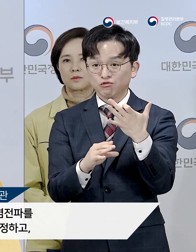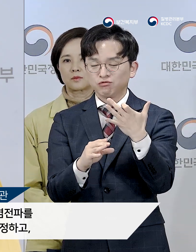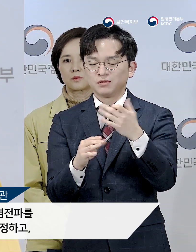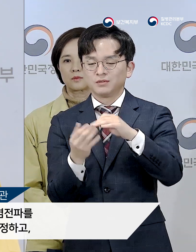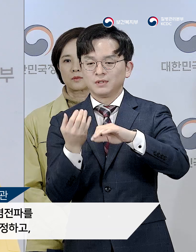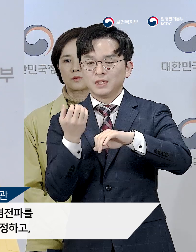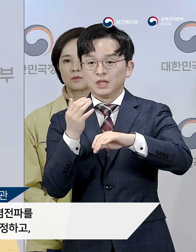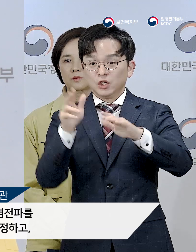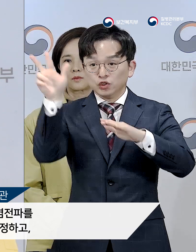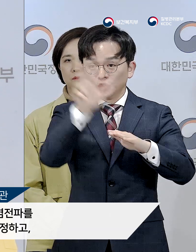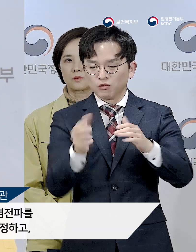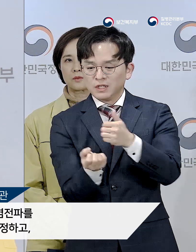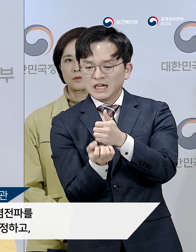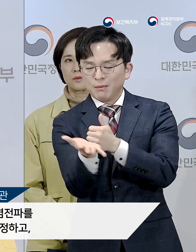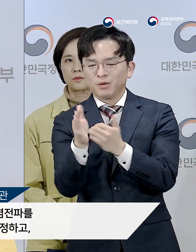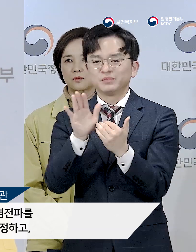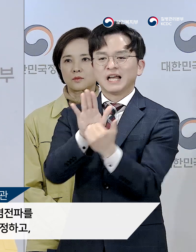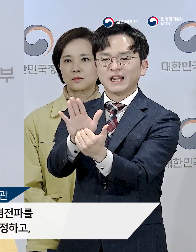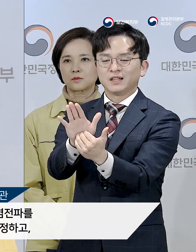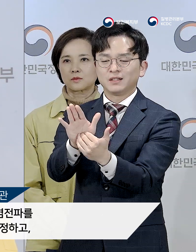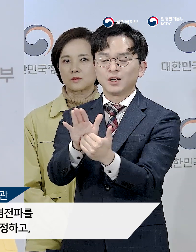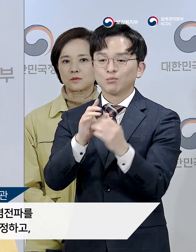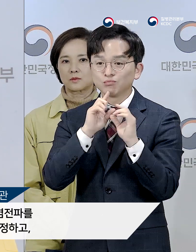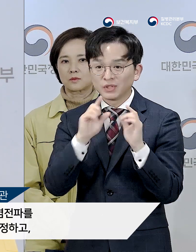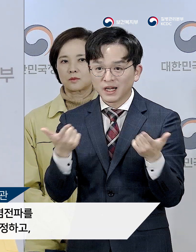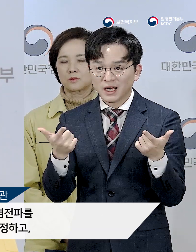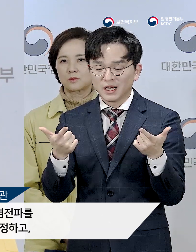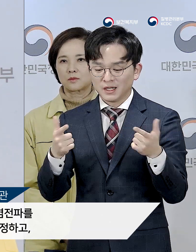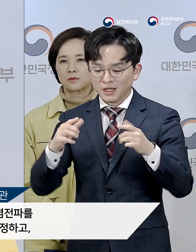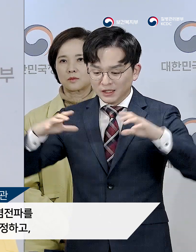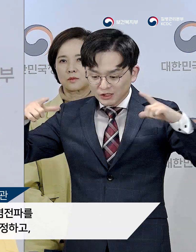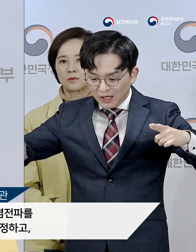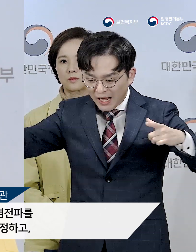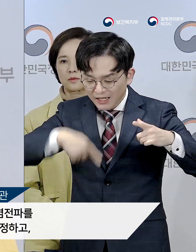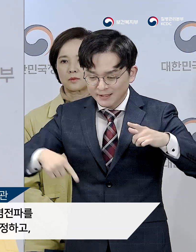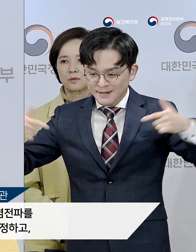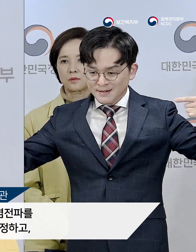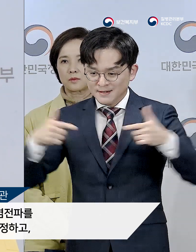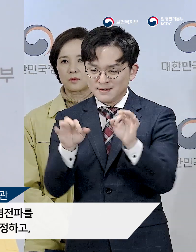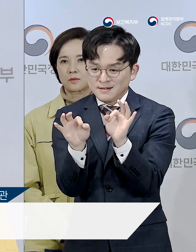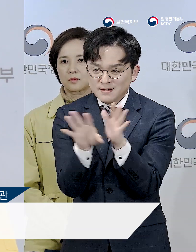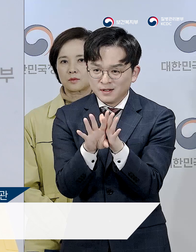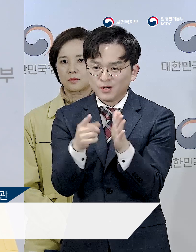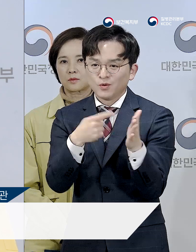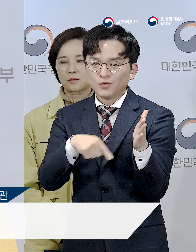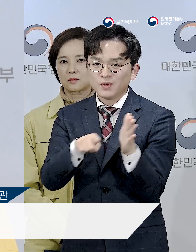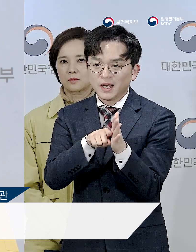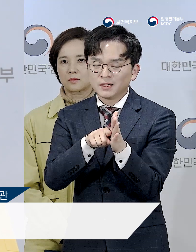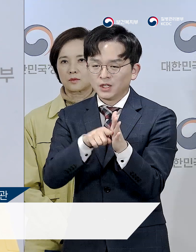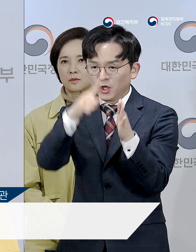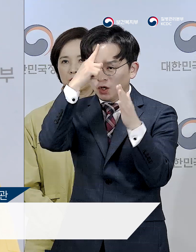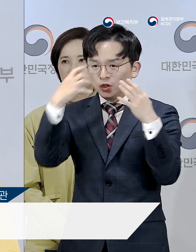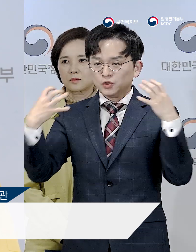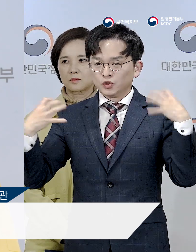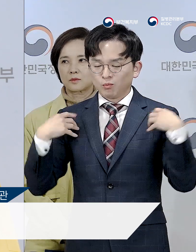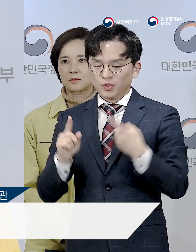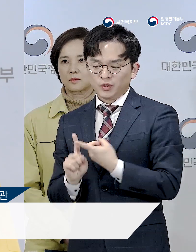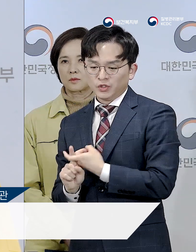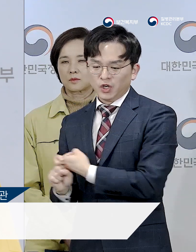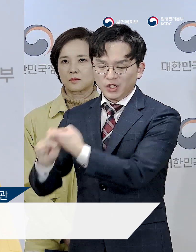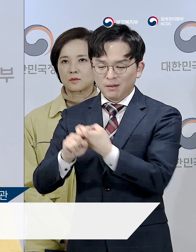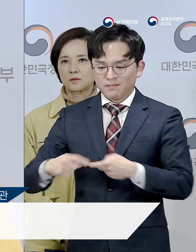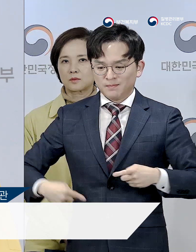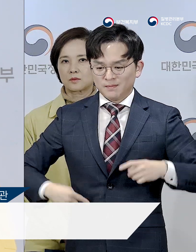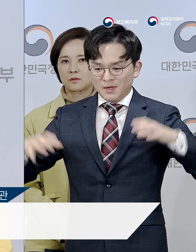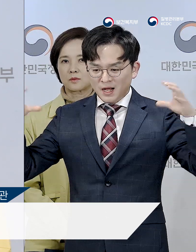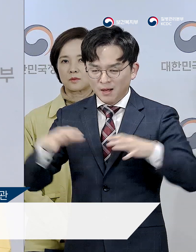전파를 차단하고 지역 내에서 소멸시키는 것을 목표로 설정하고 범정부적인 역량을 모두